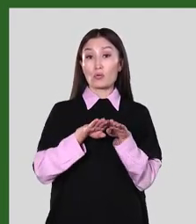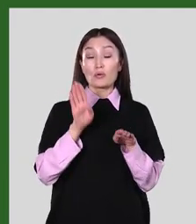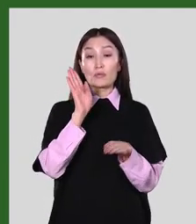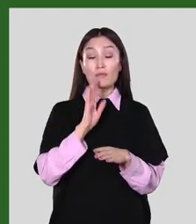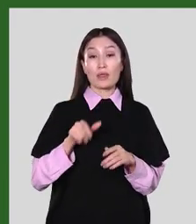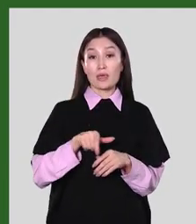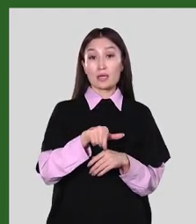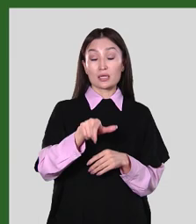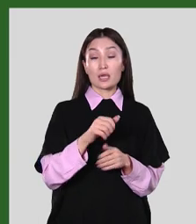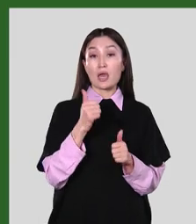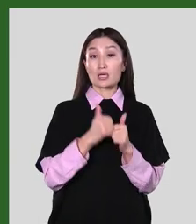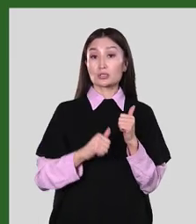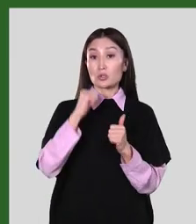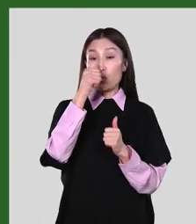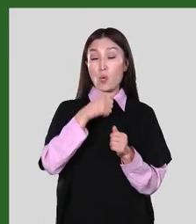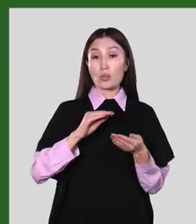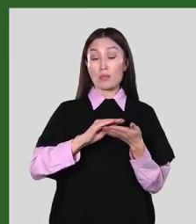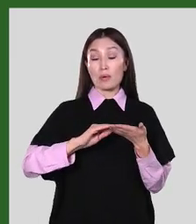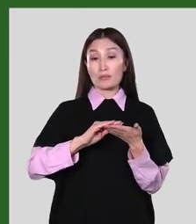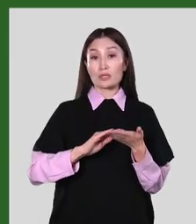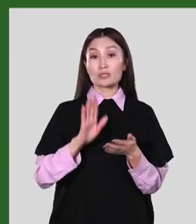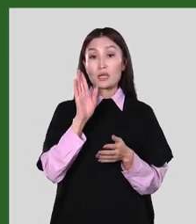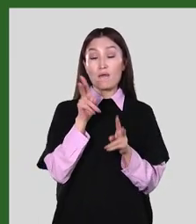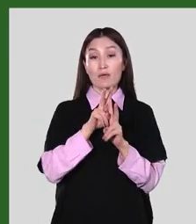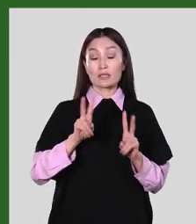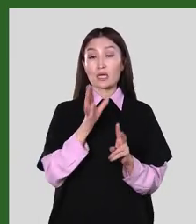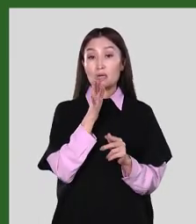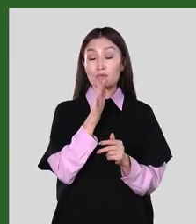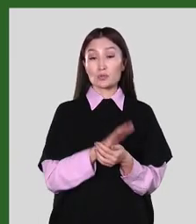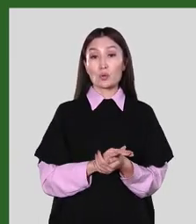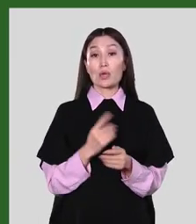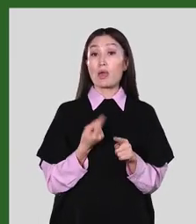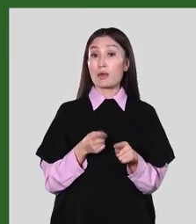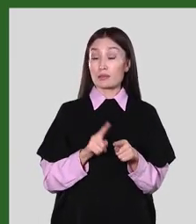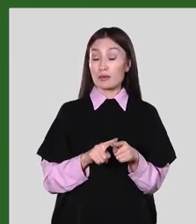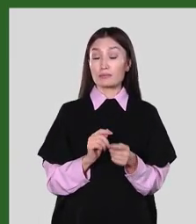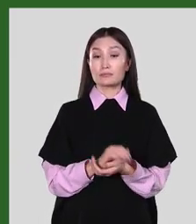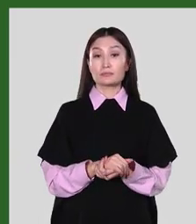в реке ежегодно повторяющийся в одинаковые сроки это